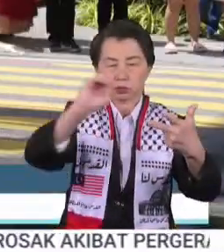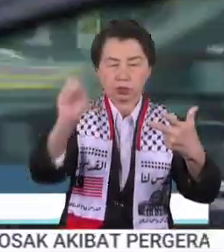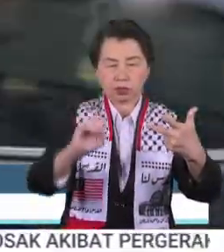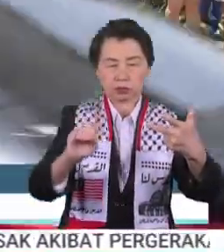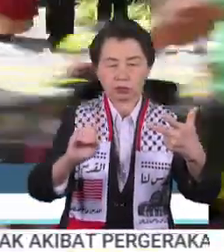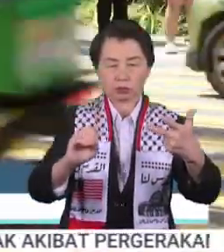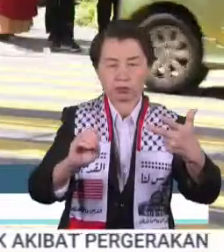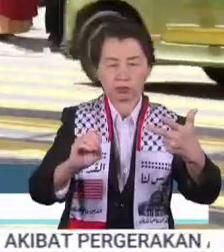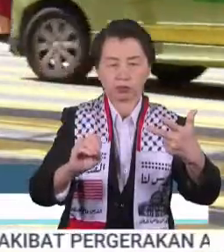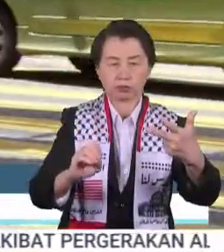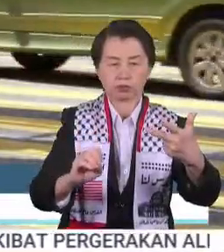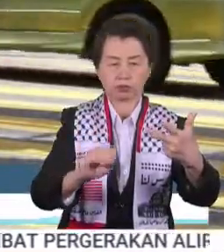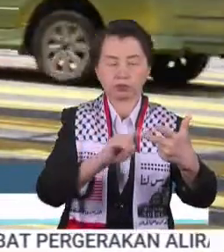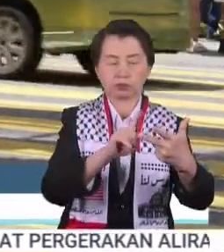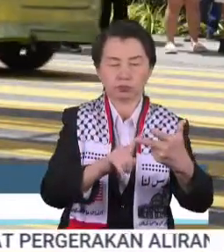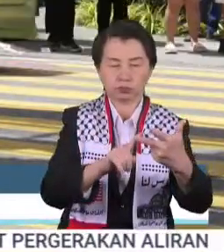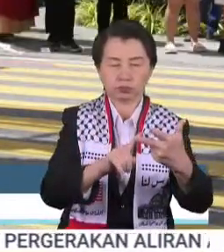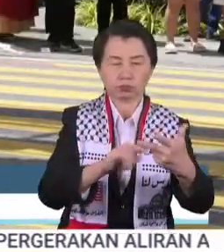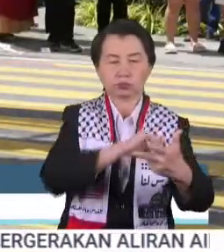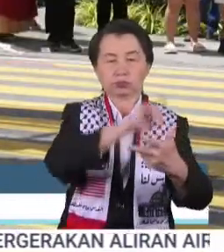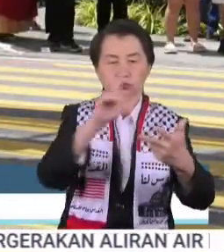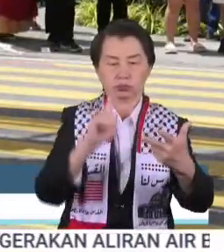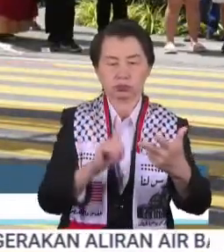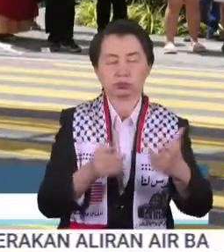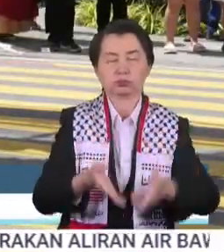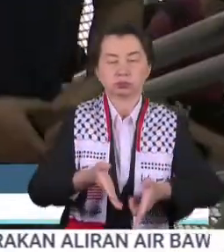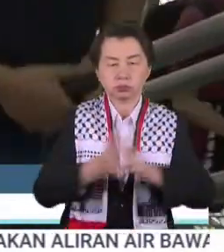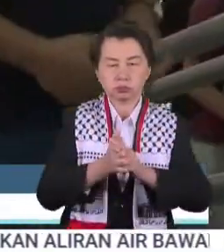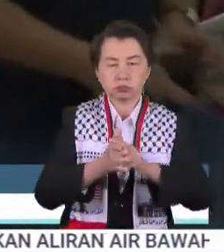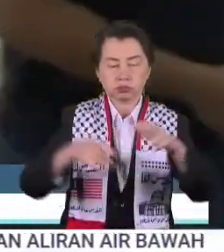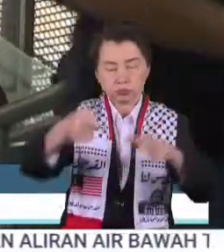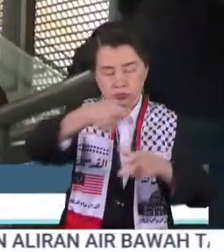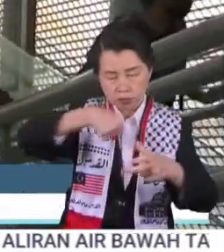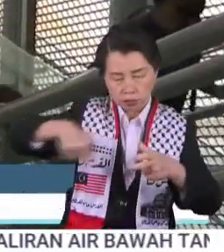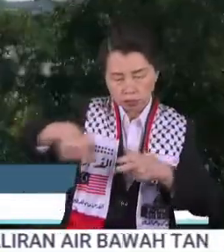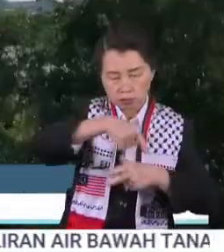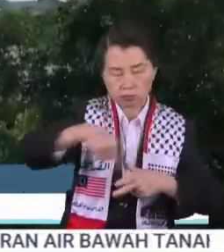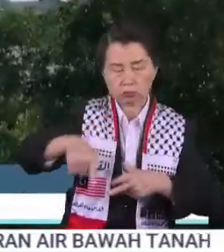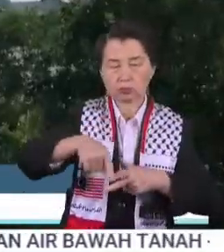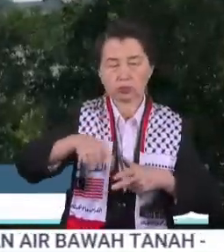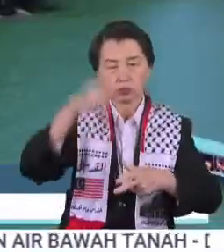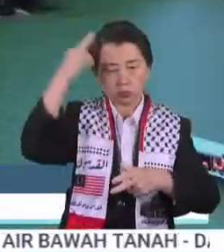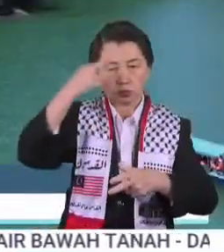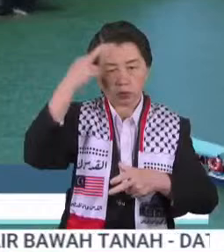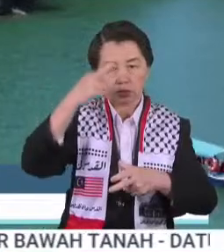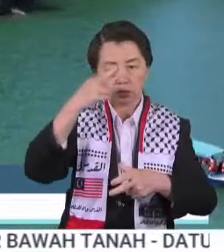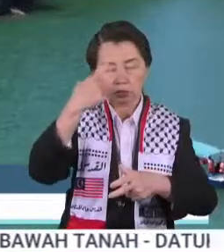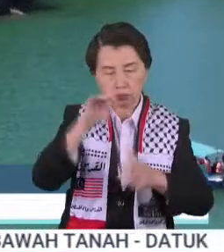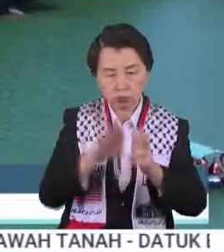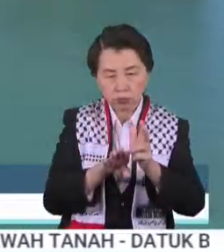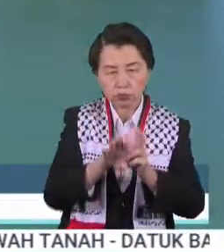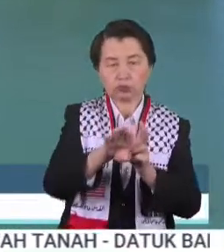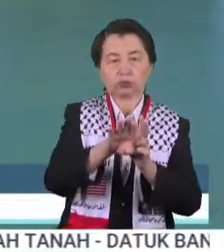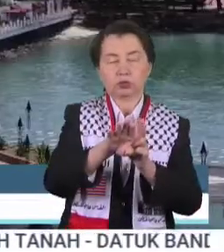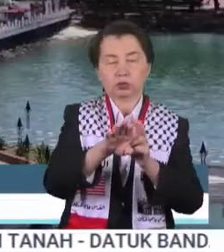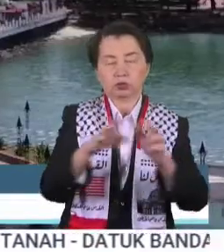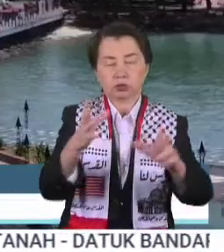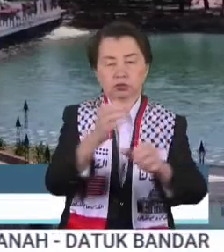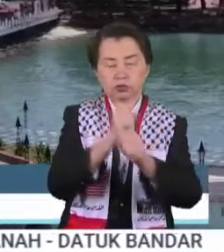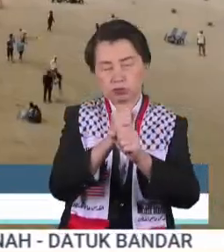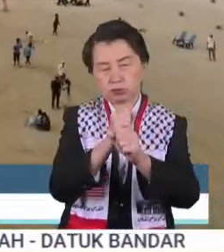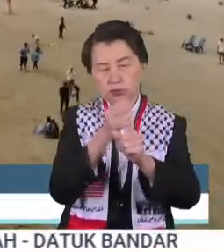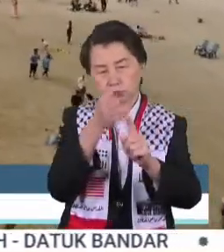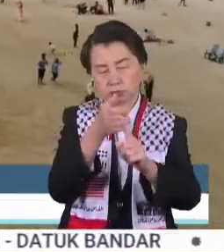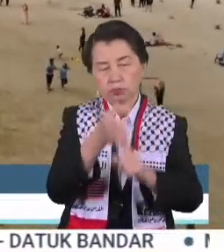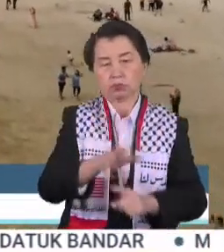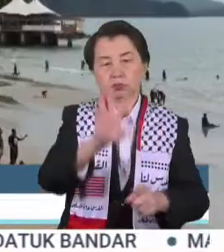3.3% pada suku berikutnya. Permintaan domestik kekal jadi faktor utama pertumbuhan bagi mencapai